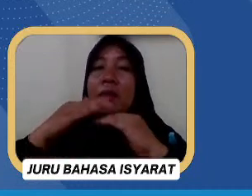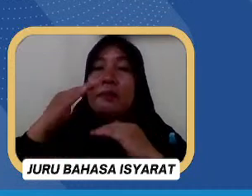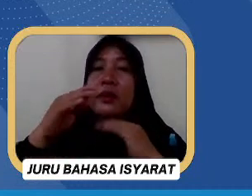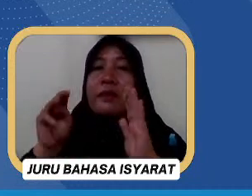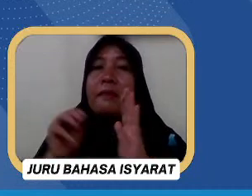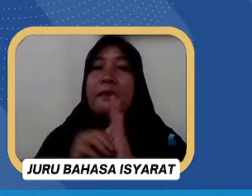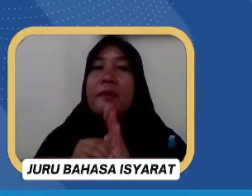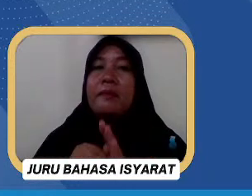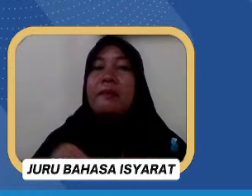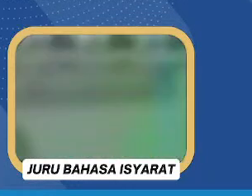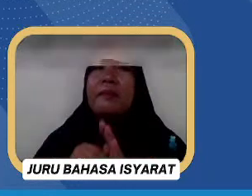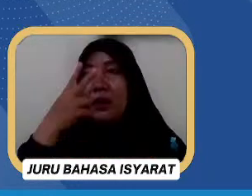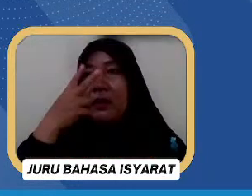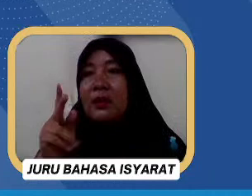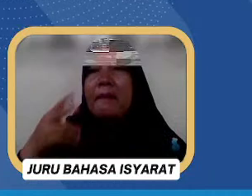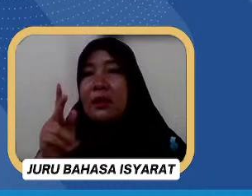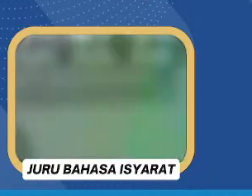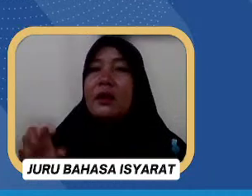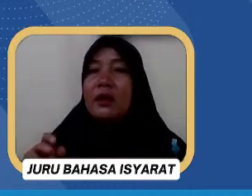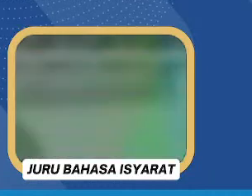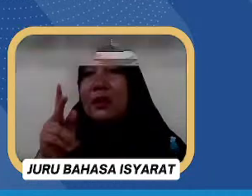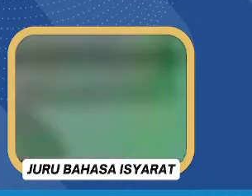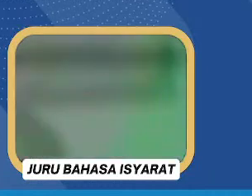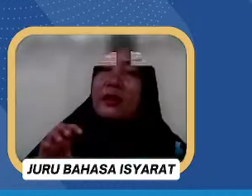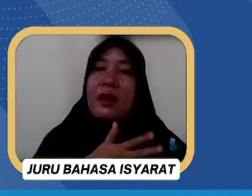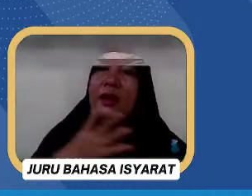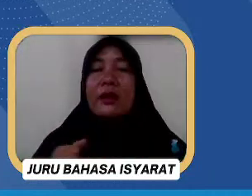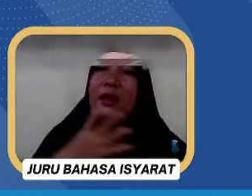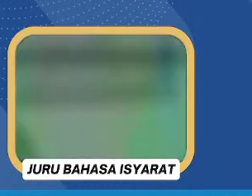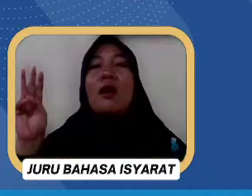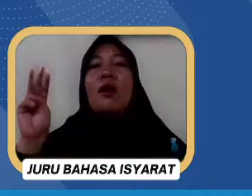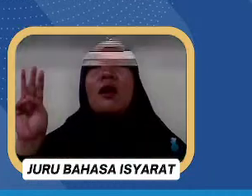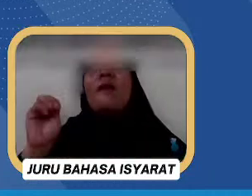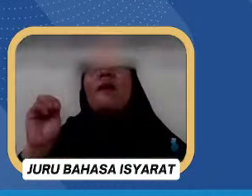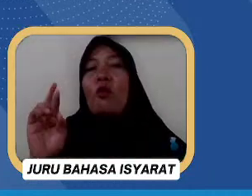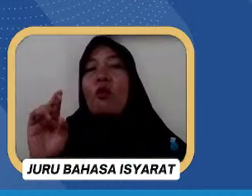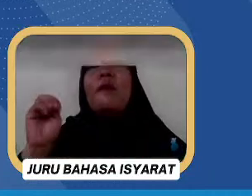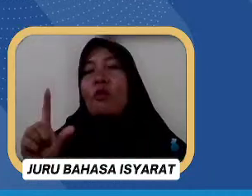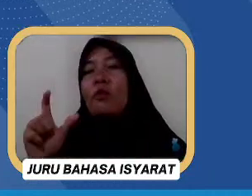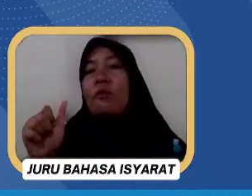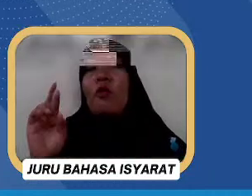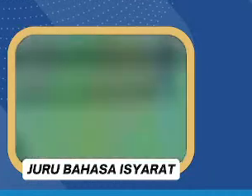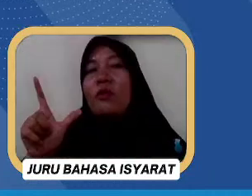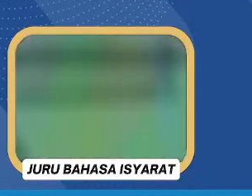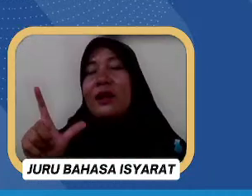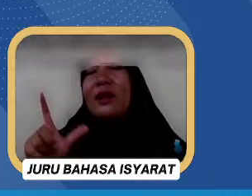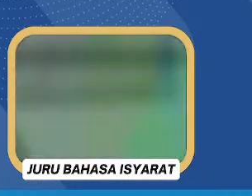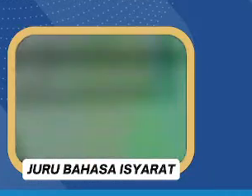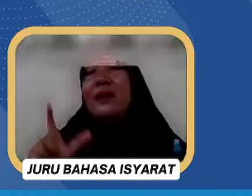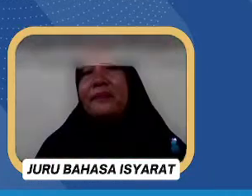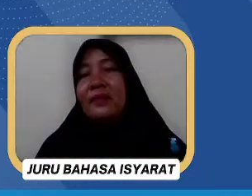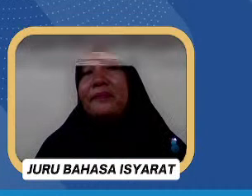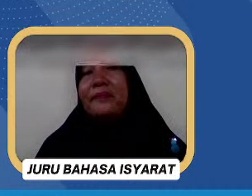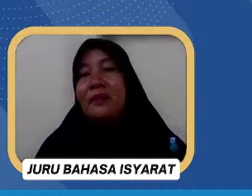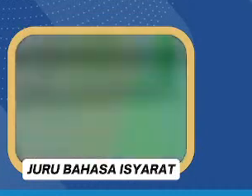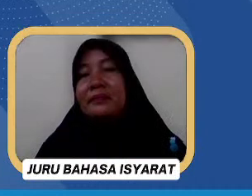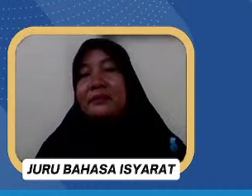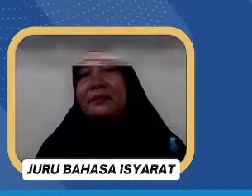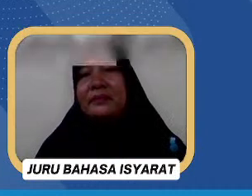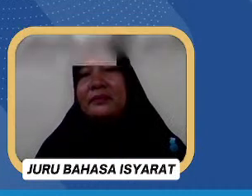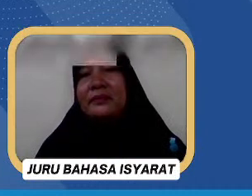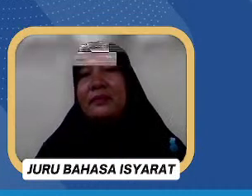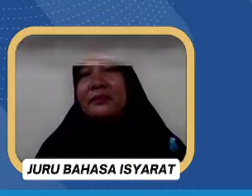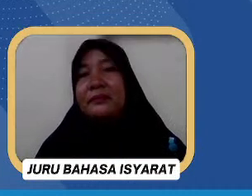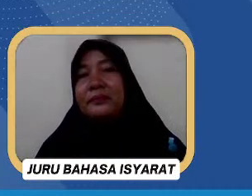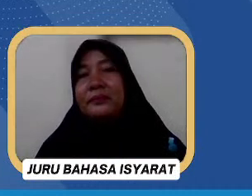saat konten-konten tentang moral itu sering disepelekan, namun untuk konten-konten yang tidak sepantasnya ditonton menjadi sesuatu